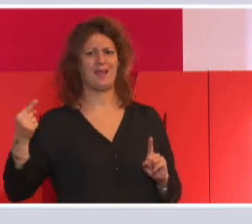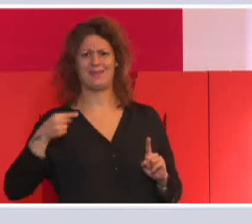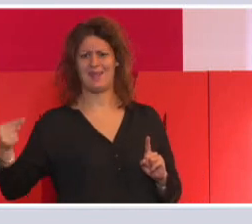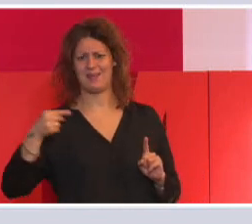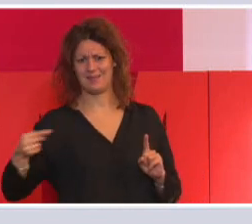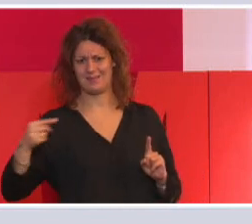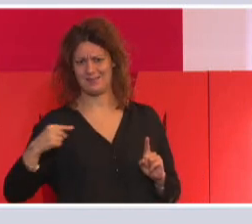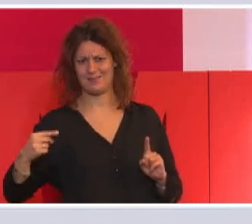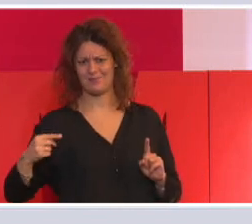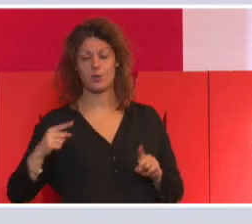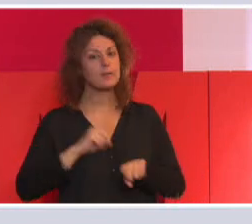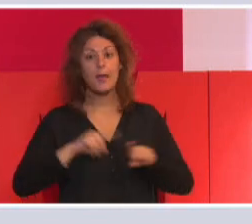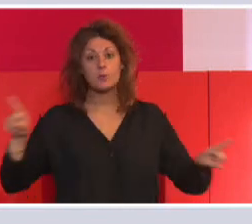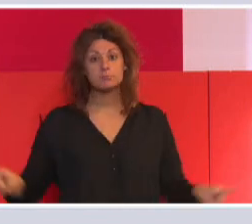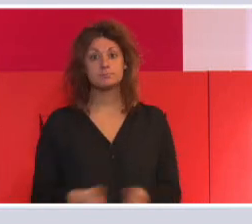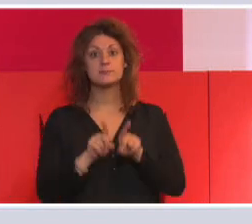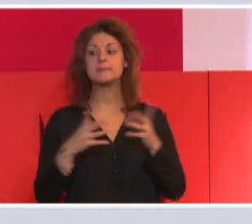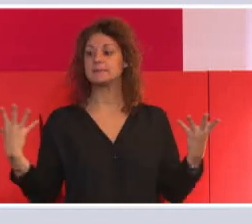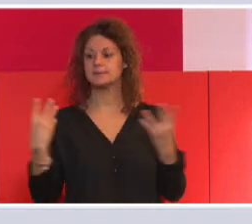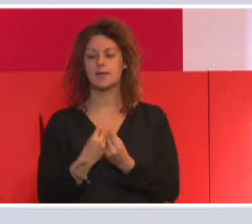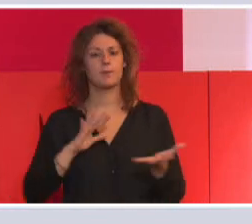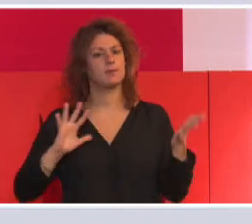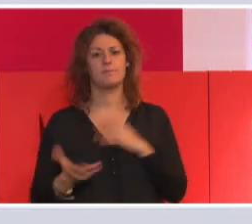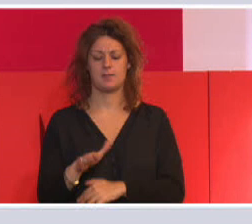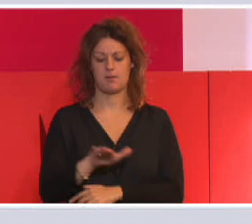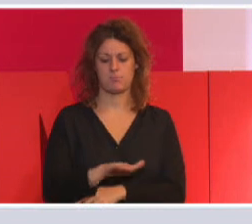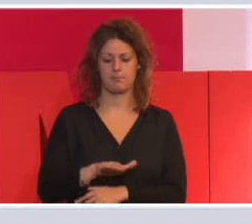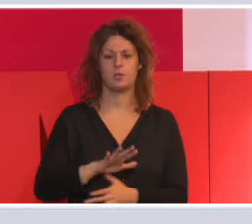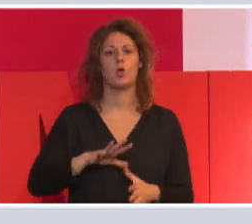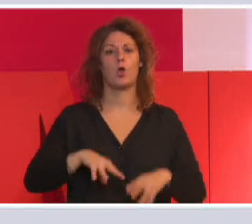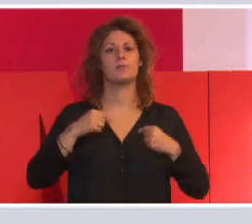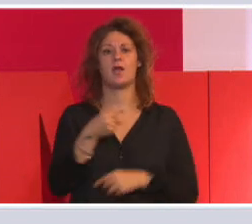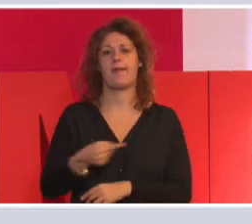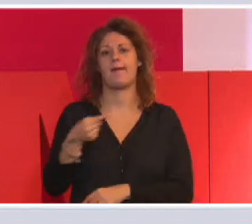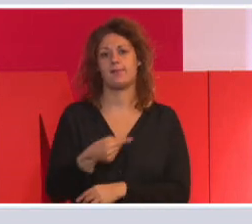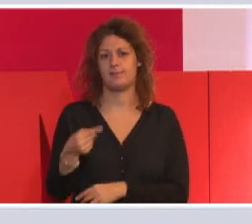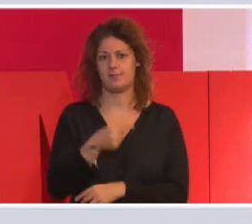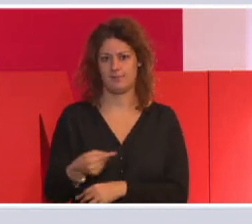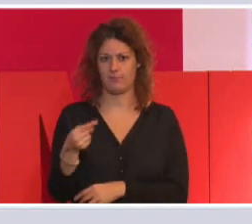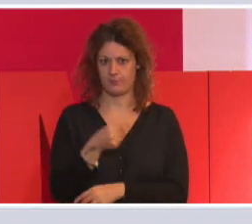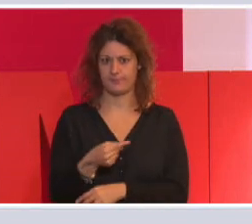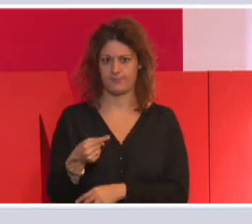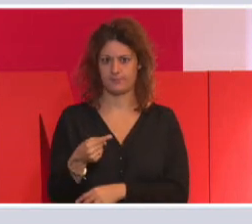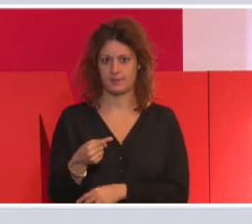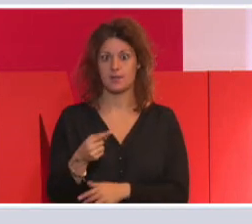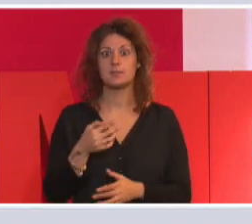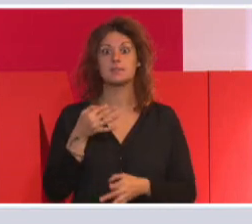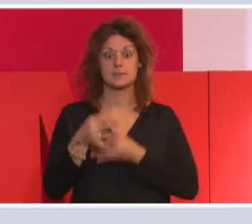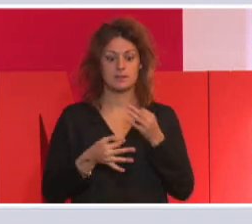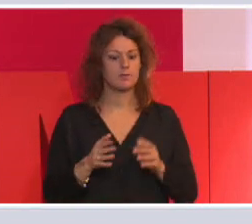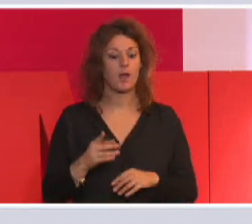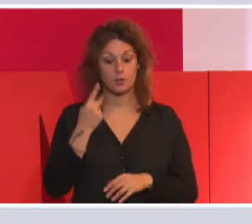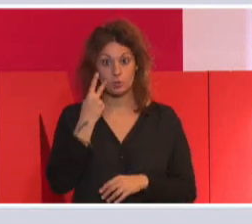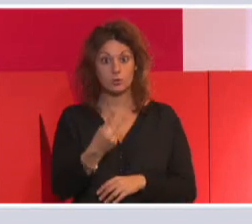avvertivo che tra l'altro si era generalizzato a tanti stimoli il bambino quindi rifuggiva non solo il topolino ma anche per